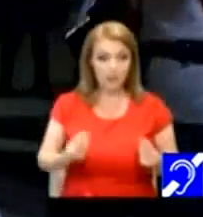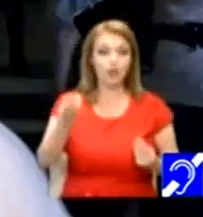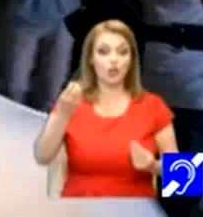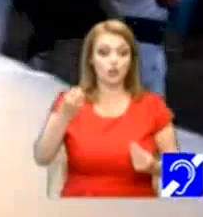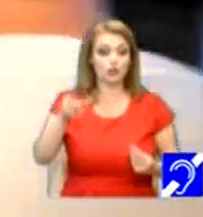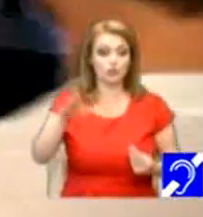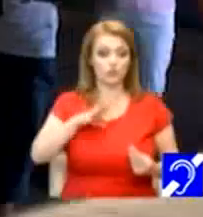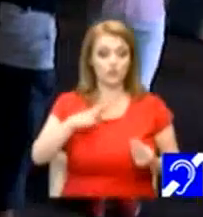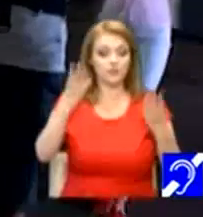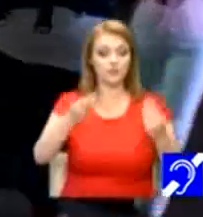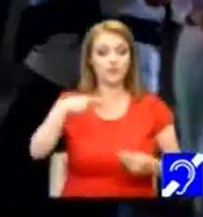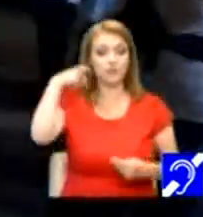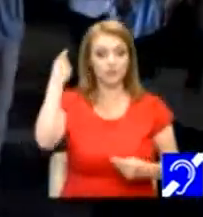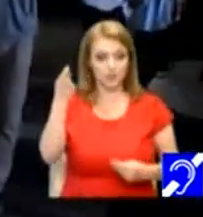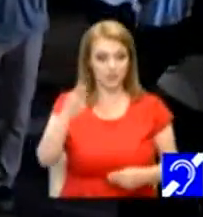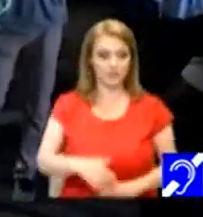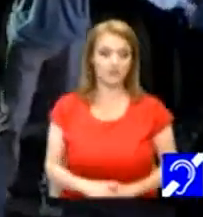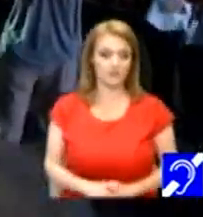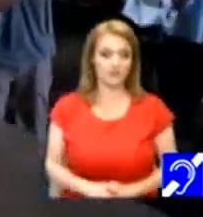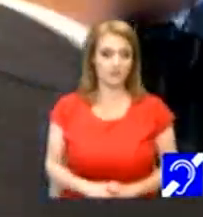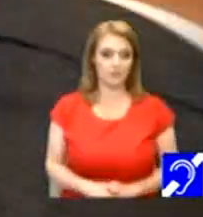fruntașii partidului.